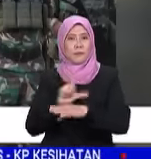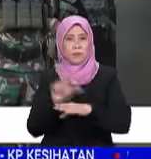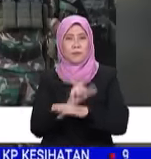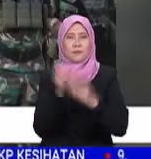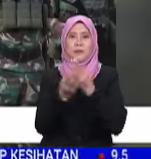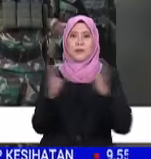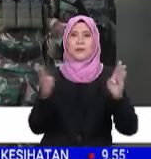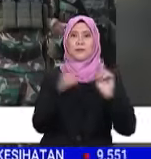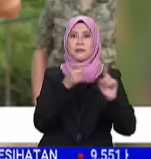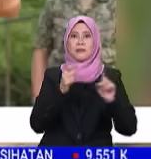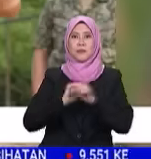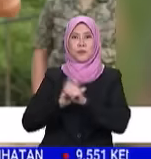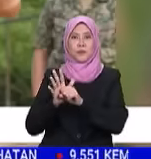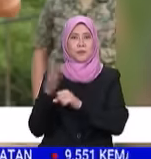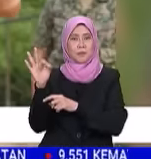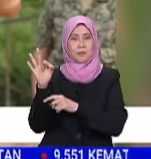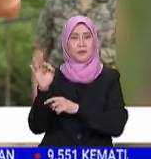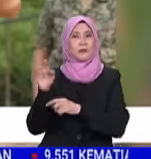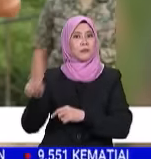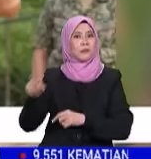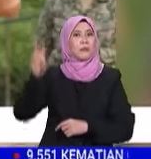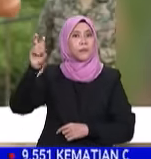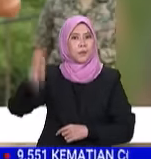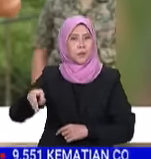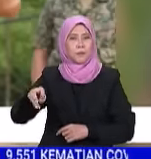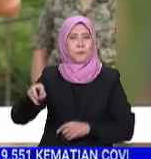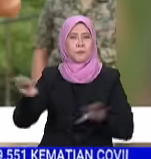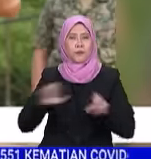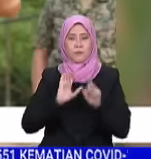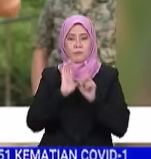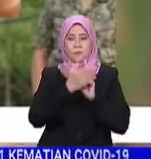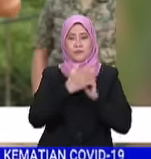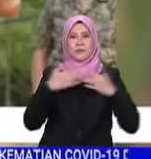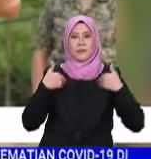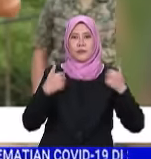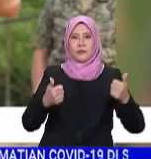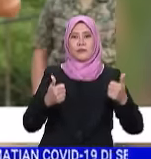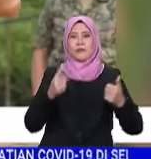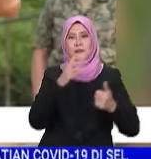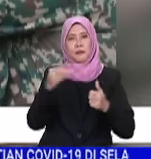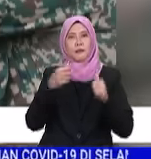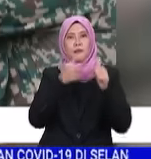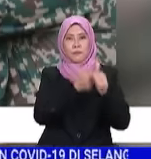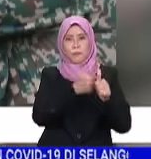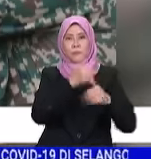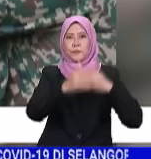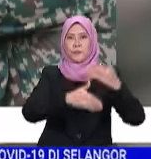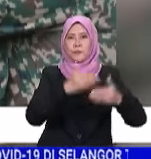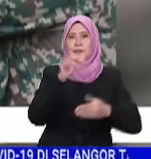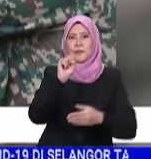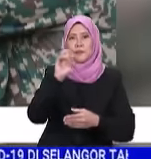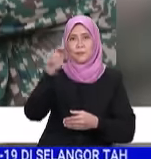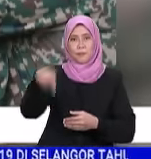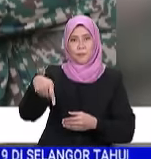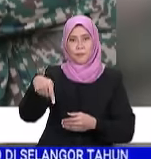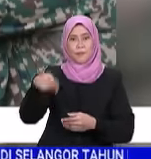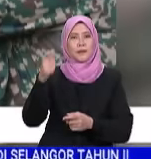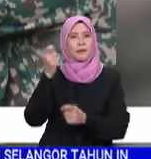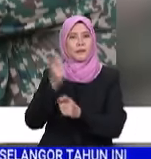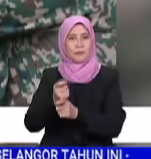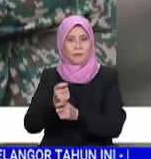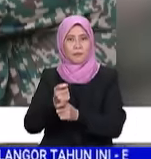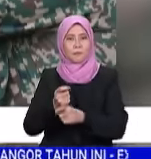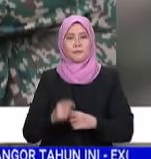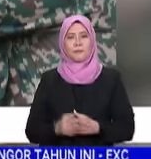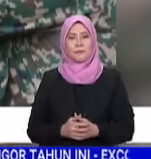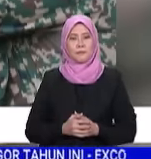bebas dari covid-19 mereka diwajibkan menjalani saringan kesihatan serta mematuhi prosedur operasi standard yang telah